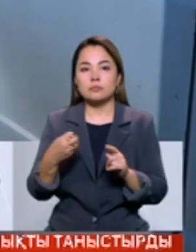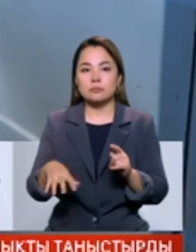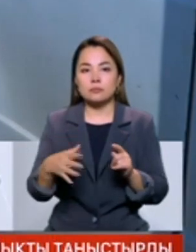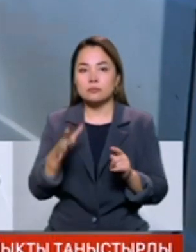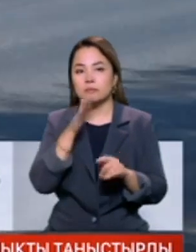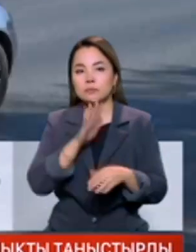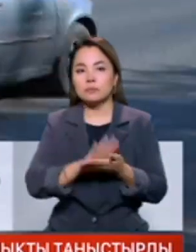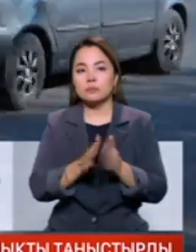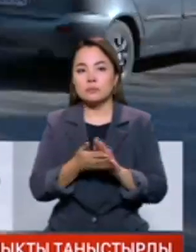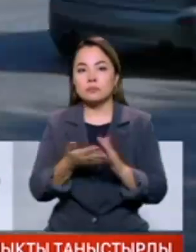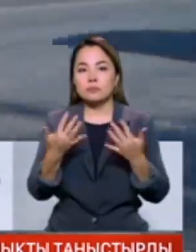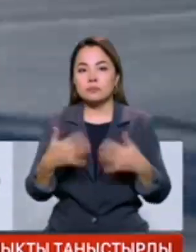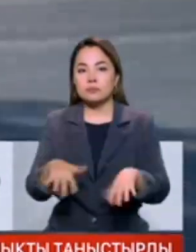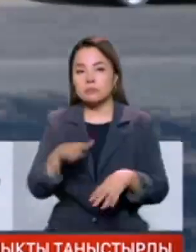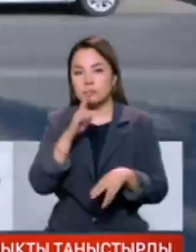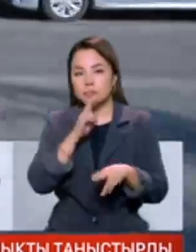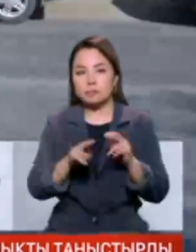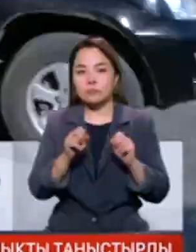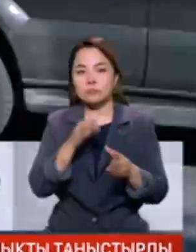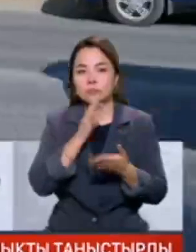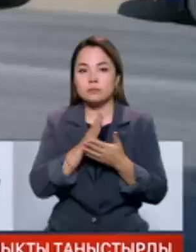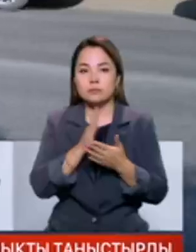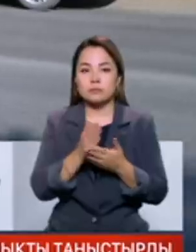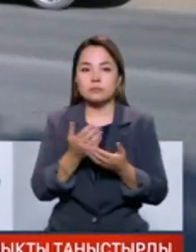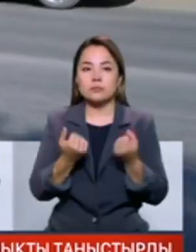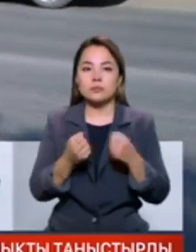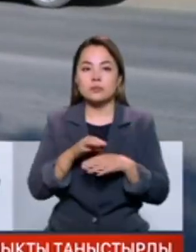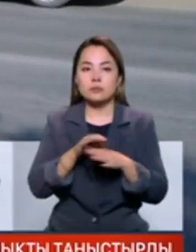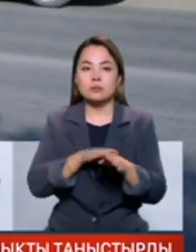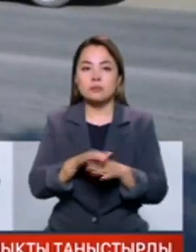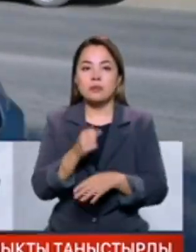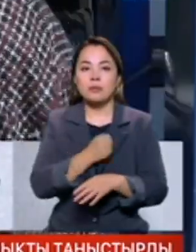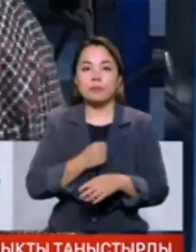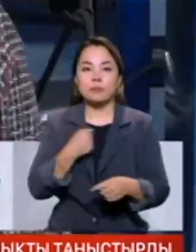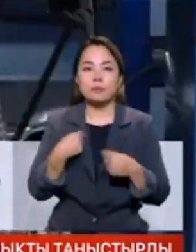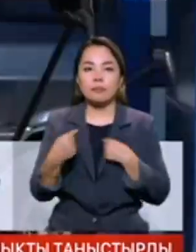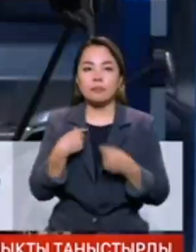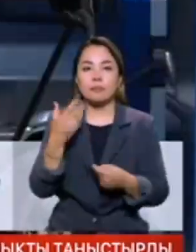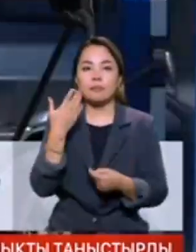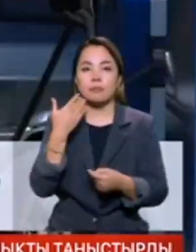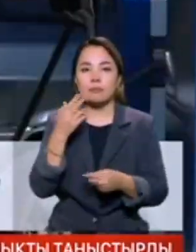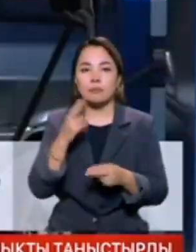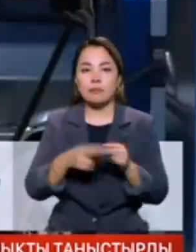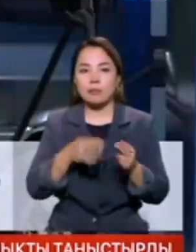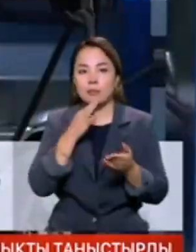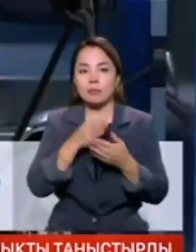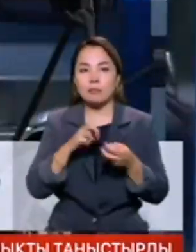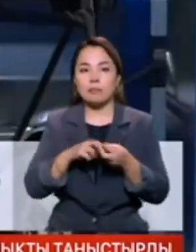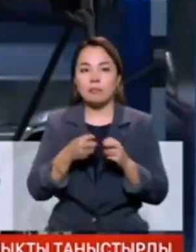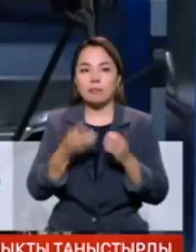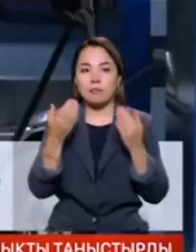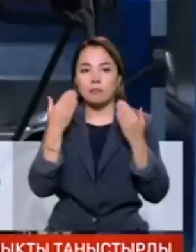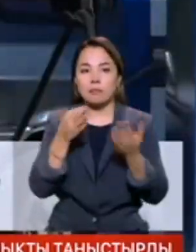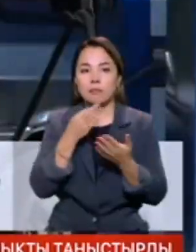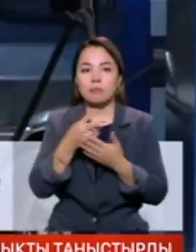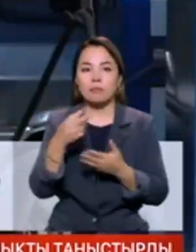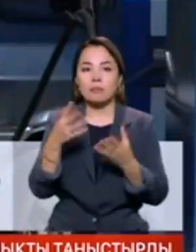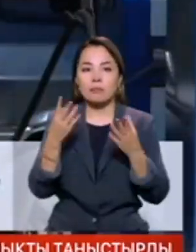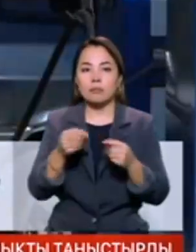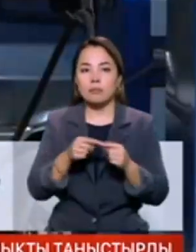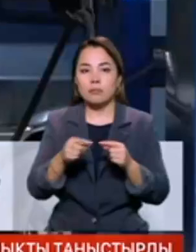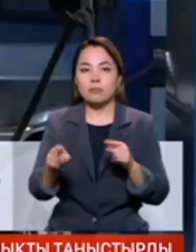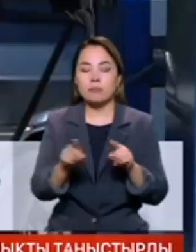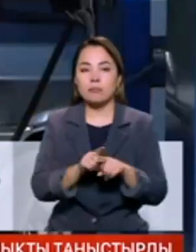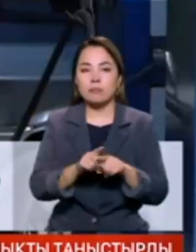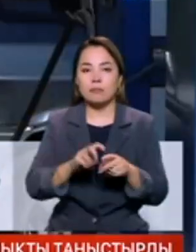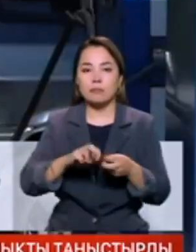Яғни кезек көп. Жүргізушілер дәл осылай сабылып, қашанғы жүреміз деп ашынады. 20 күндей болды ғой. Осы проблем болған. Бір